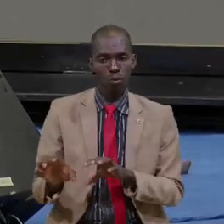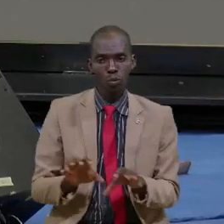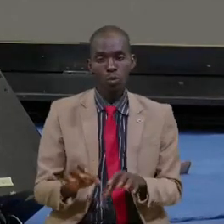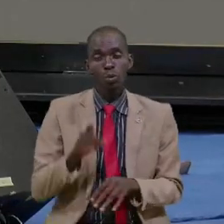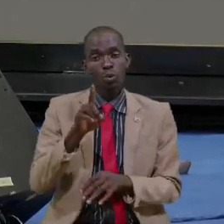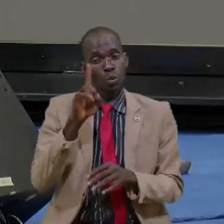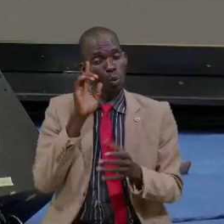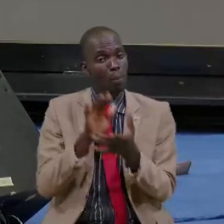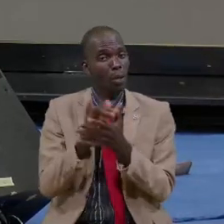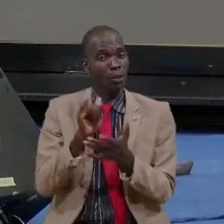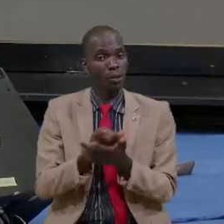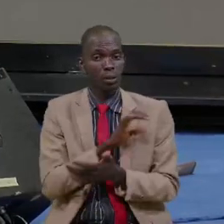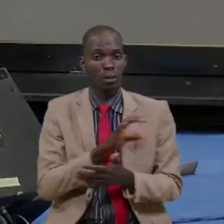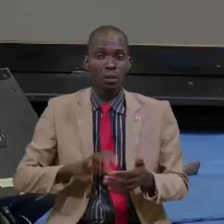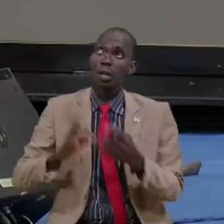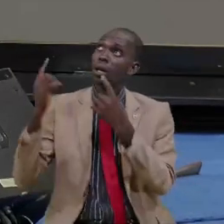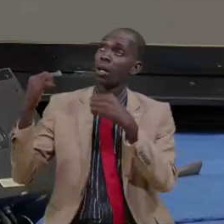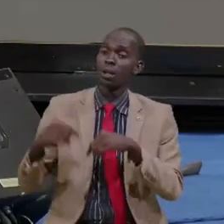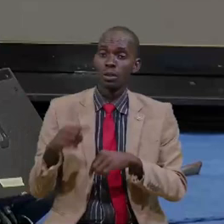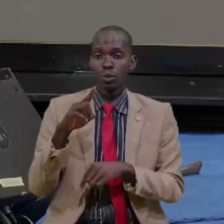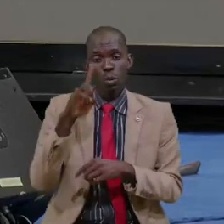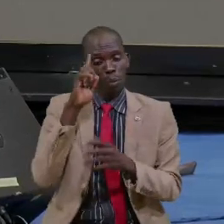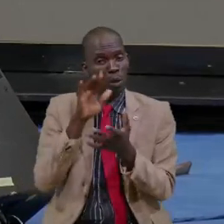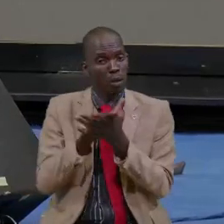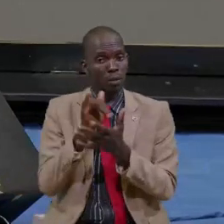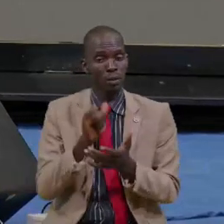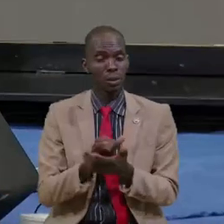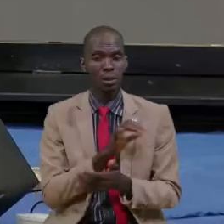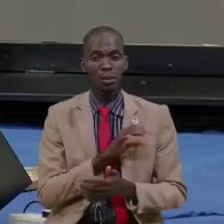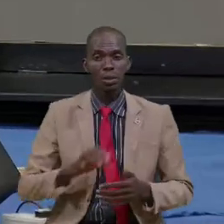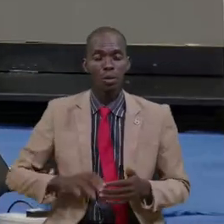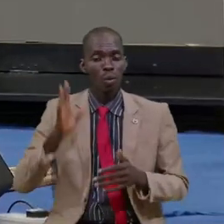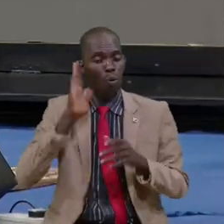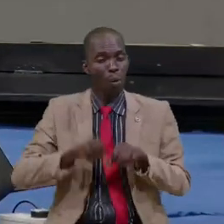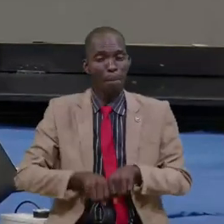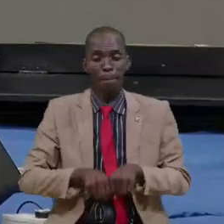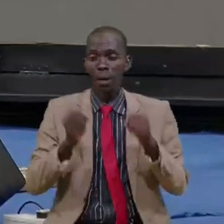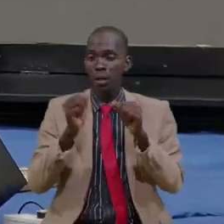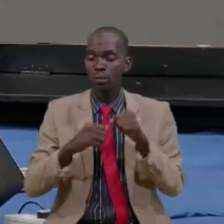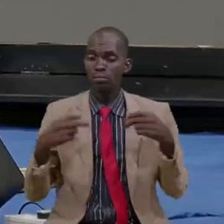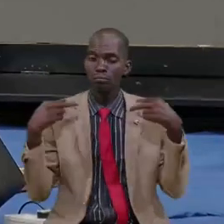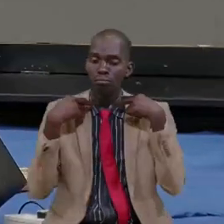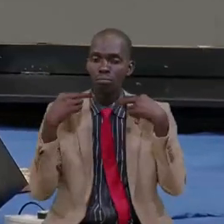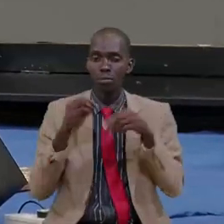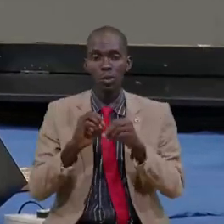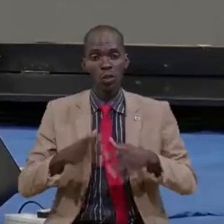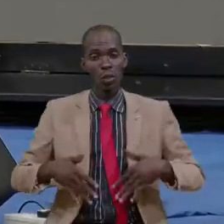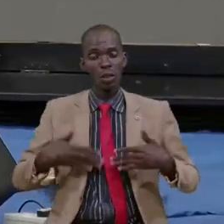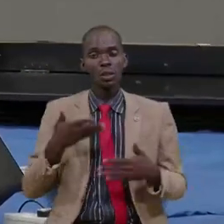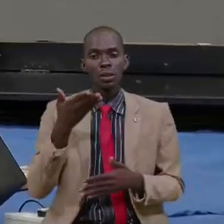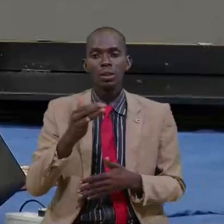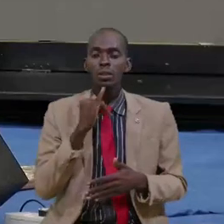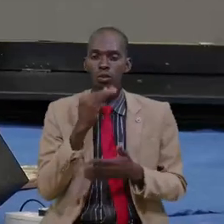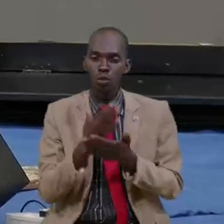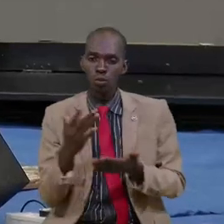croyant. Tu crois que Christ est venu, tu crois qu'il va briser tout joug de ta vie. Il y a